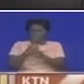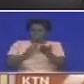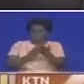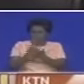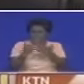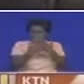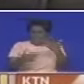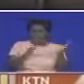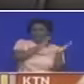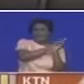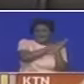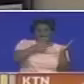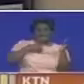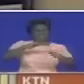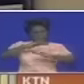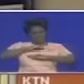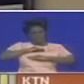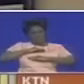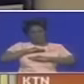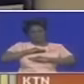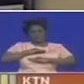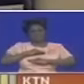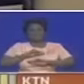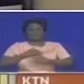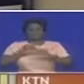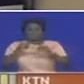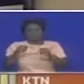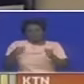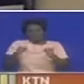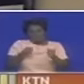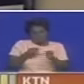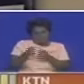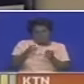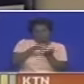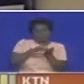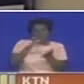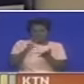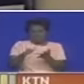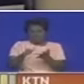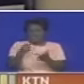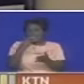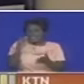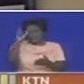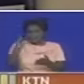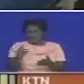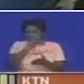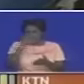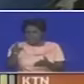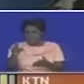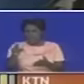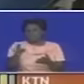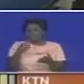blood bank iko na damu ya kutosha. Ili kukabiliana na tatizo hilo, shirika la Msalaba Mwekundu limetoa wasia kwa